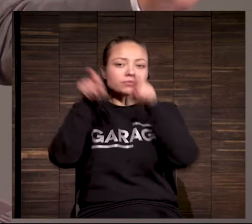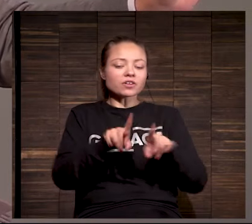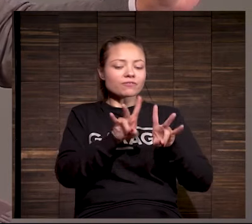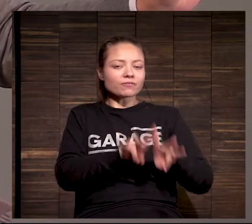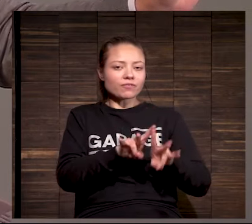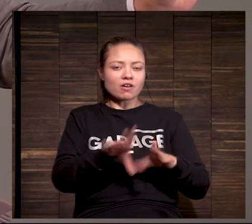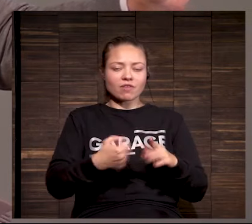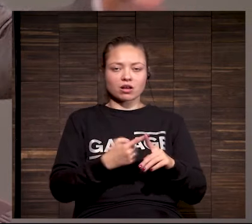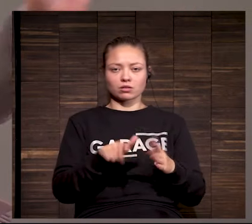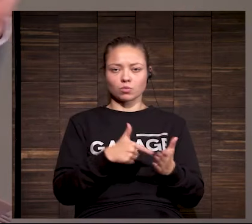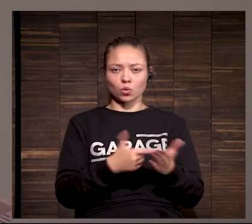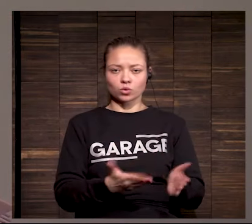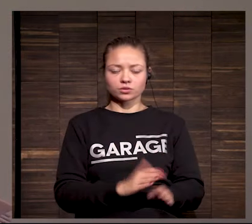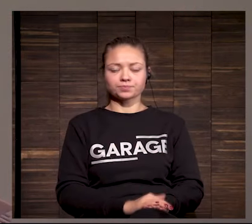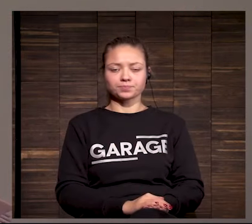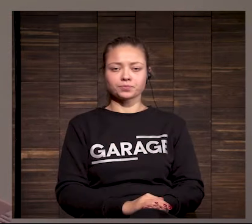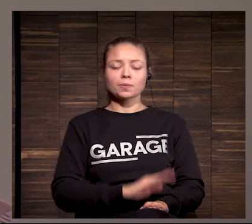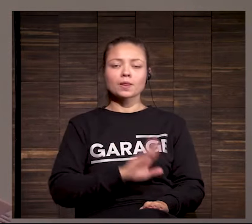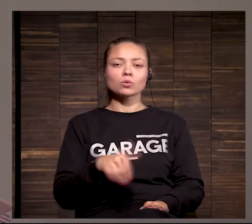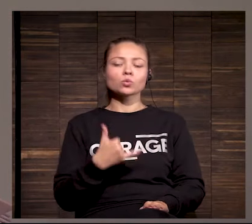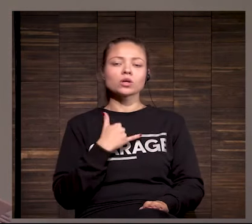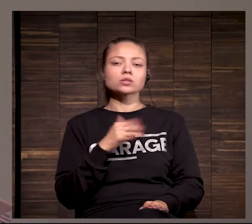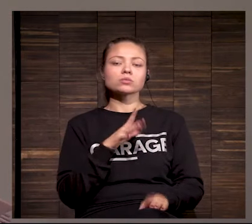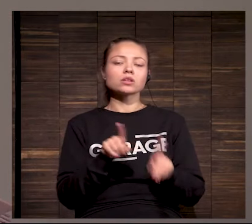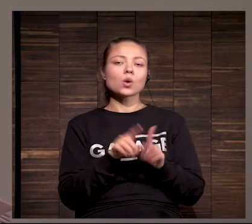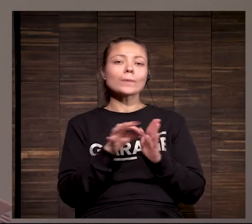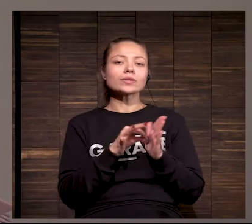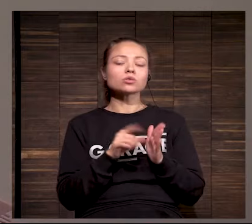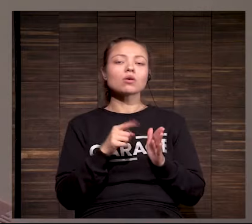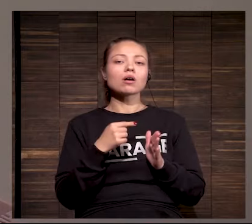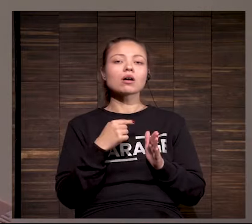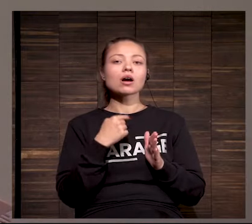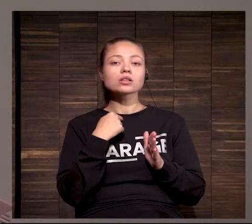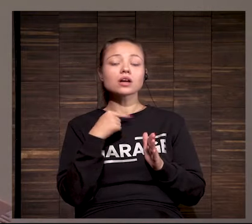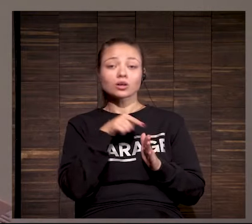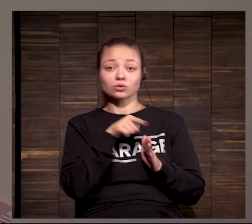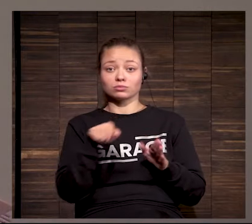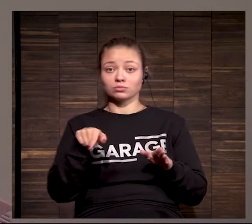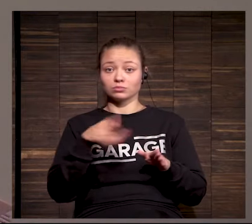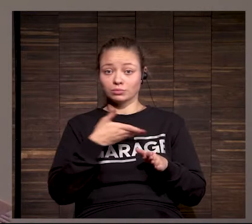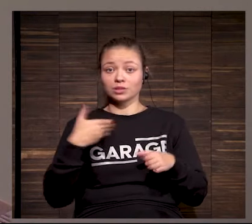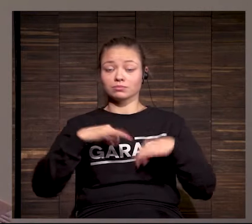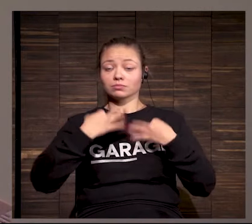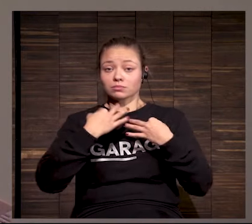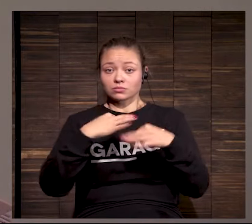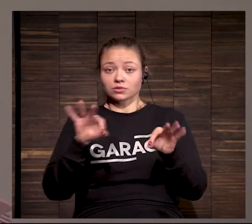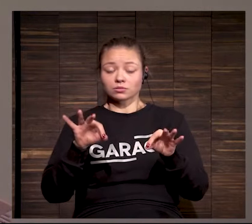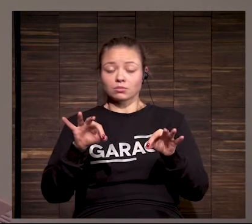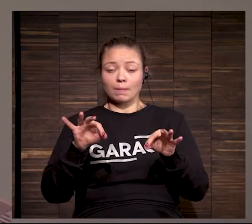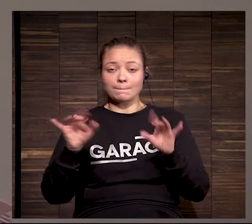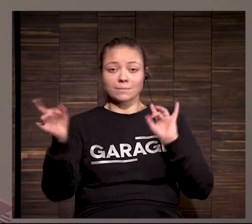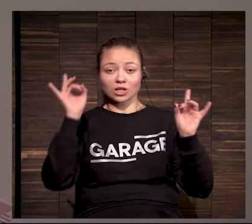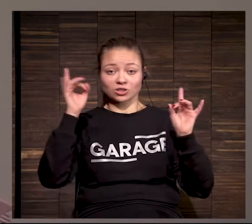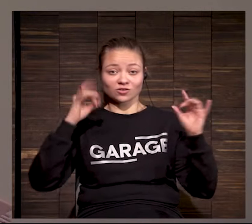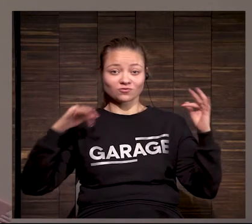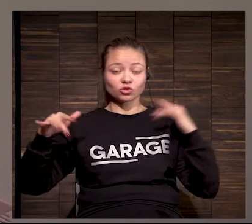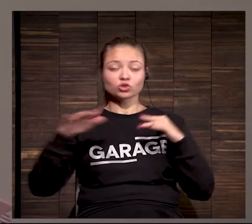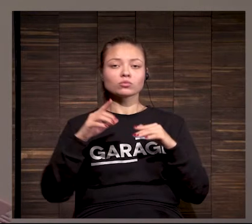этом городе потом у нас был такой принцип что голоса которым мы даем прозвучать не всегда принадлежат лучшим